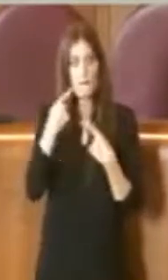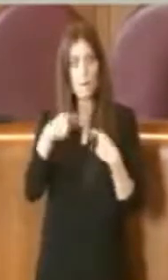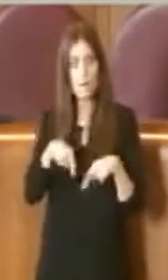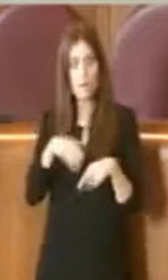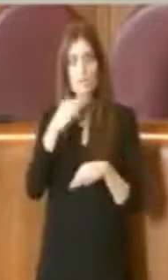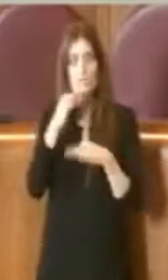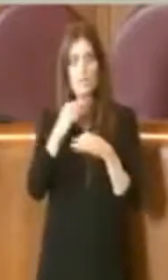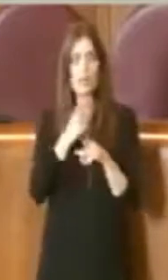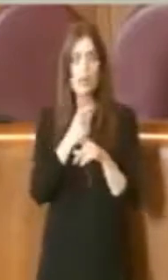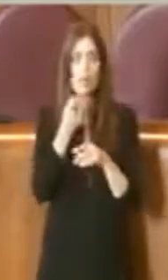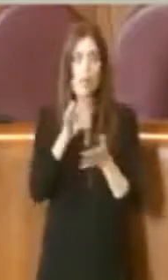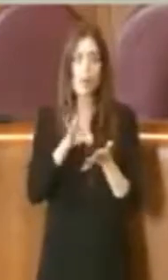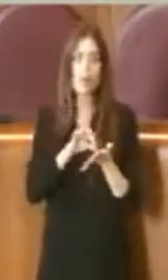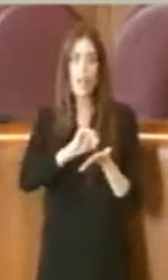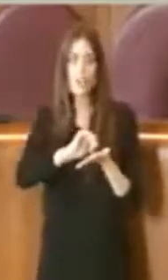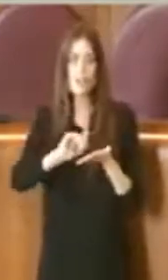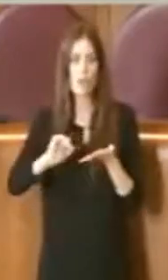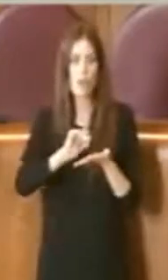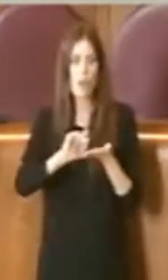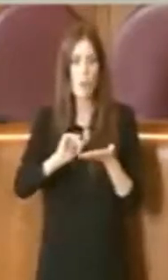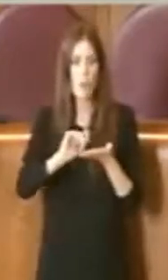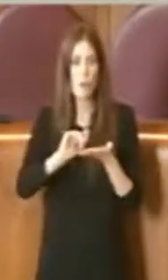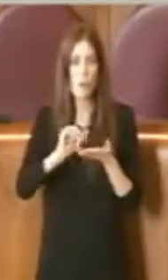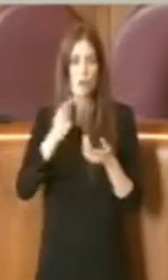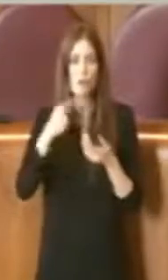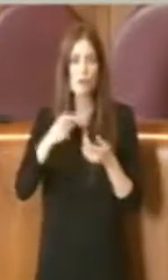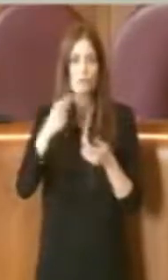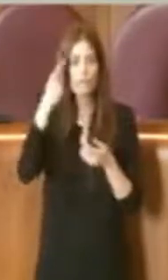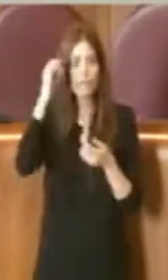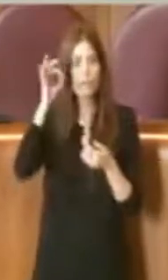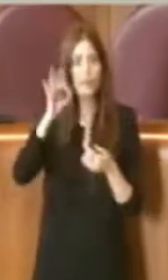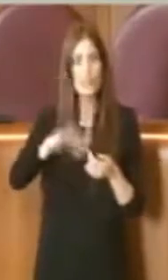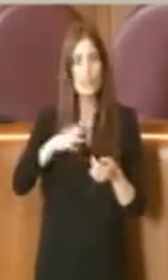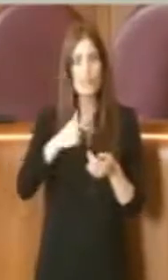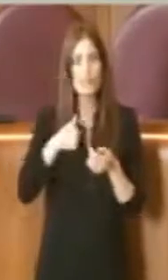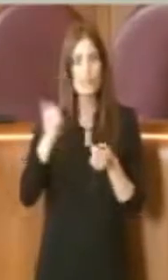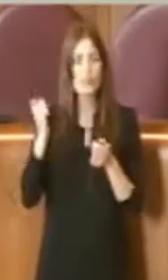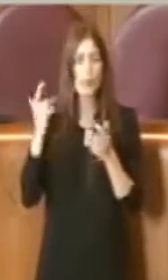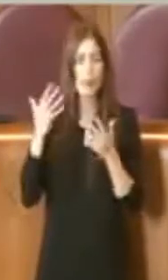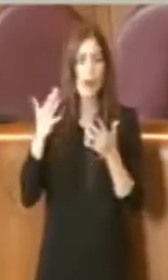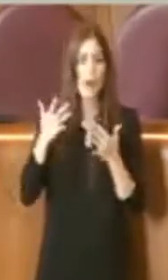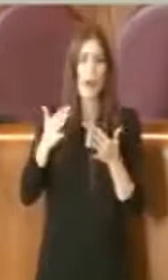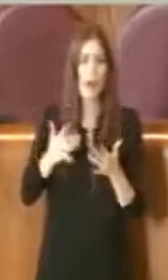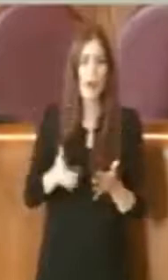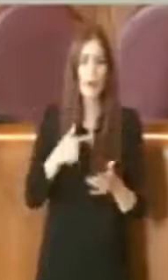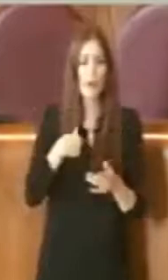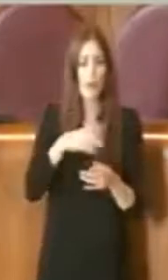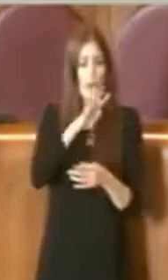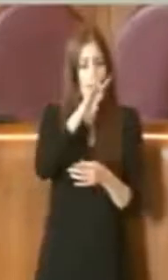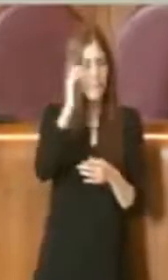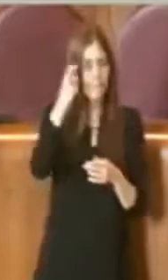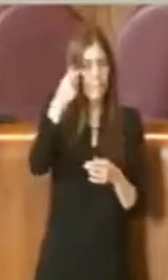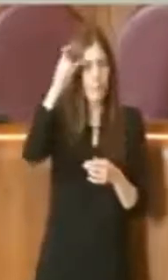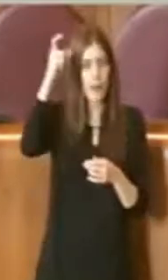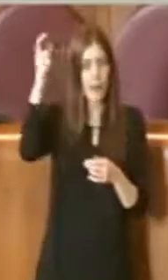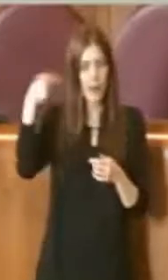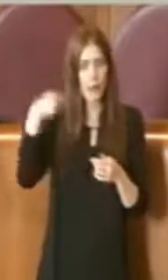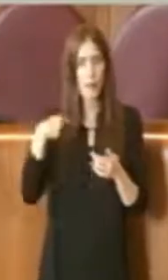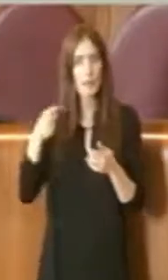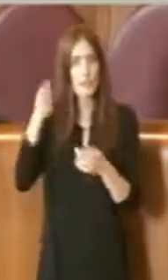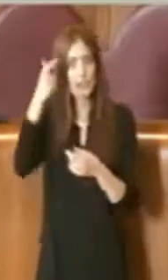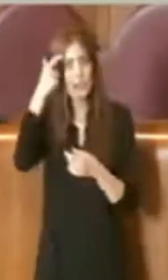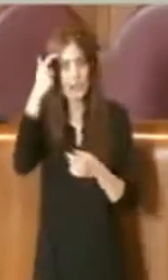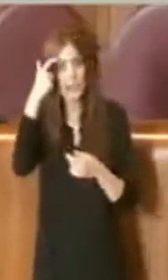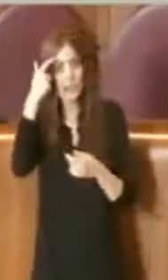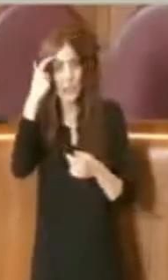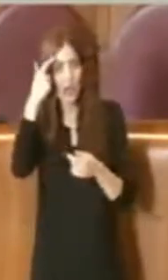vero decentramento, destino inesorabile e millenario dell'umanità. Siamo passati dagli imperi agli stati-nazione ed ora le